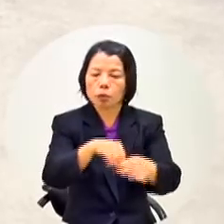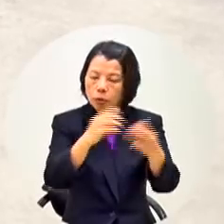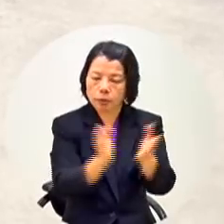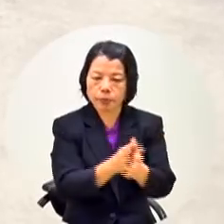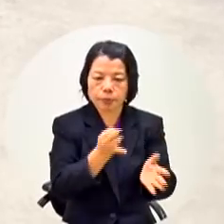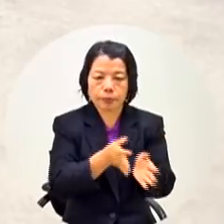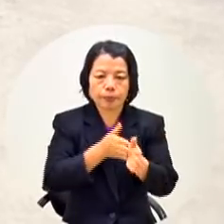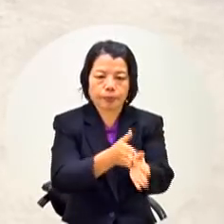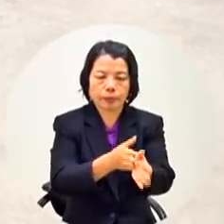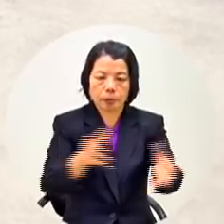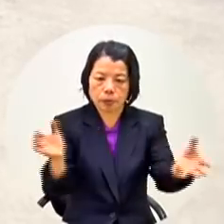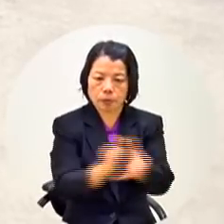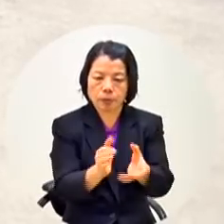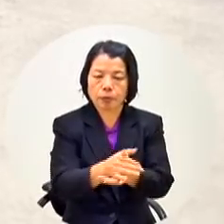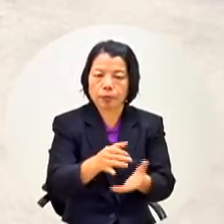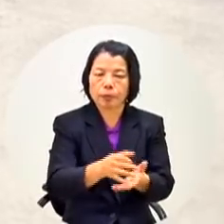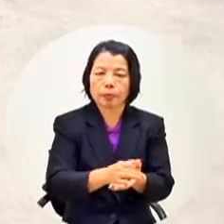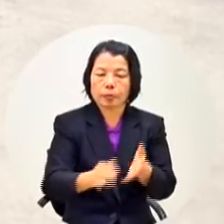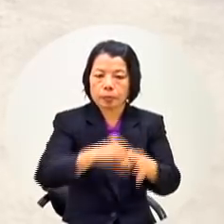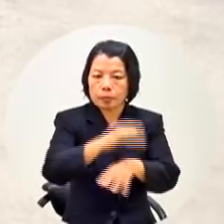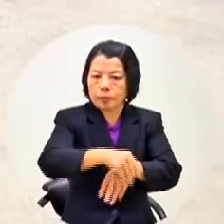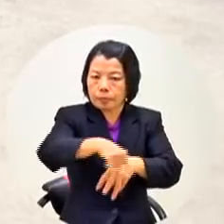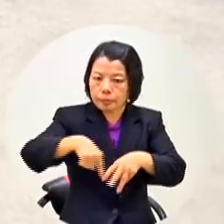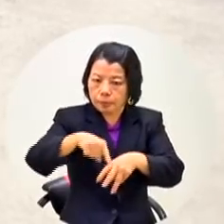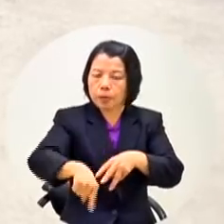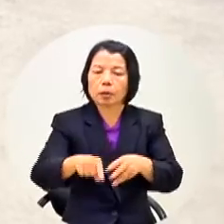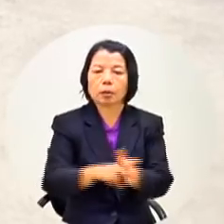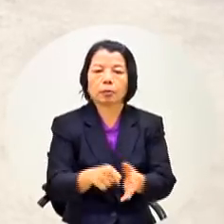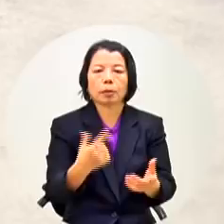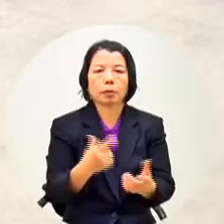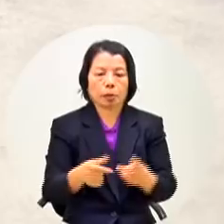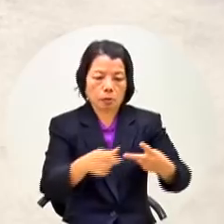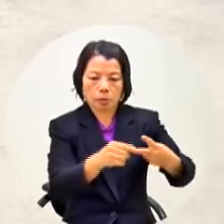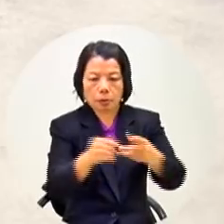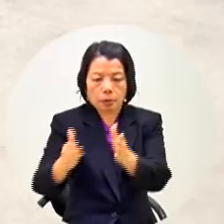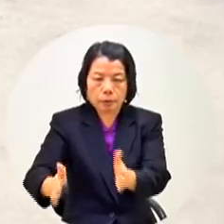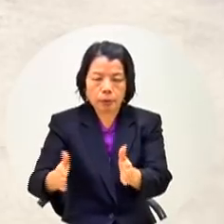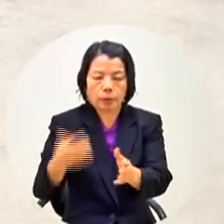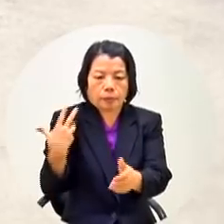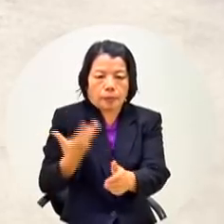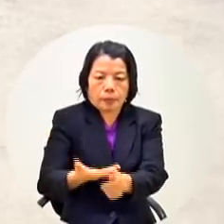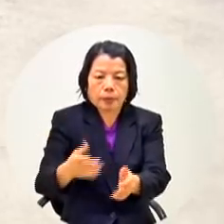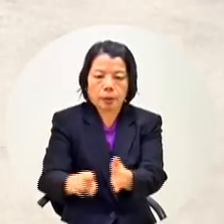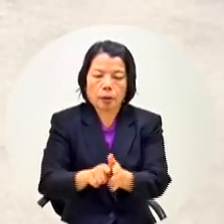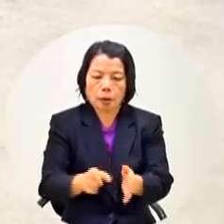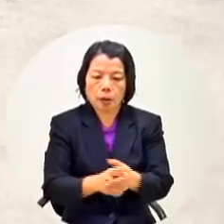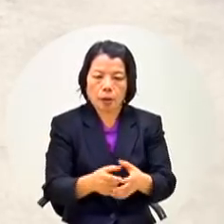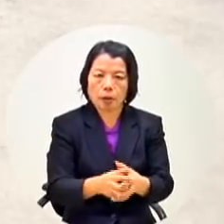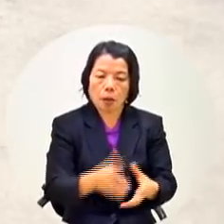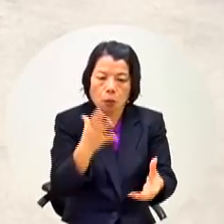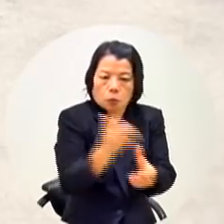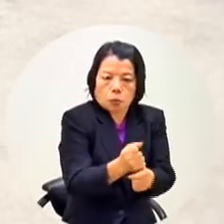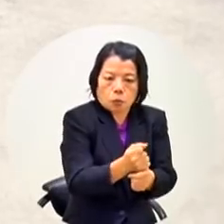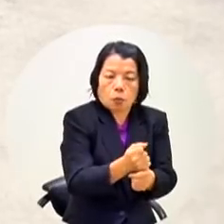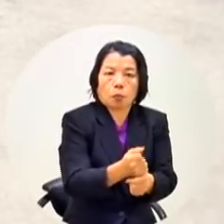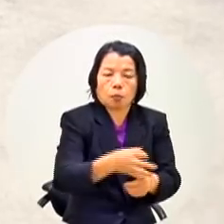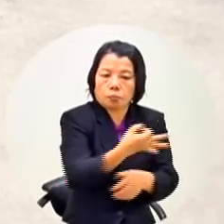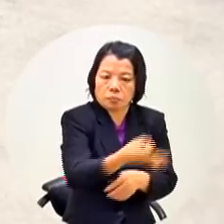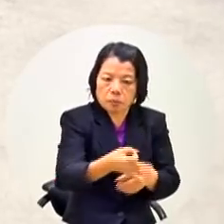外呢，为了二阶工程发包顺遂，在不动总经费跟中央补助的额度下呢，在市府可负担